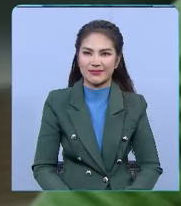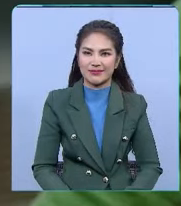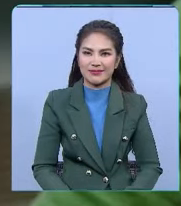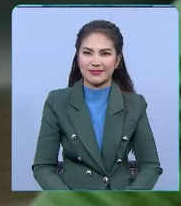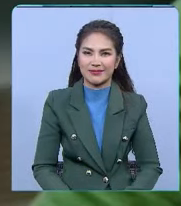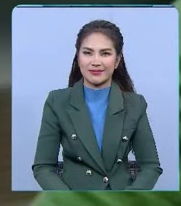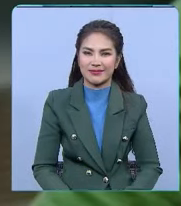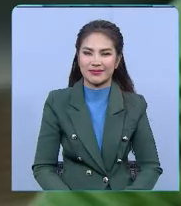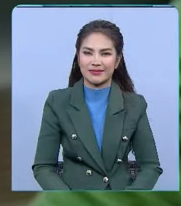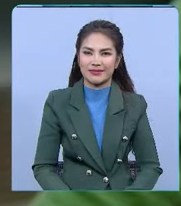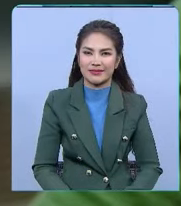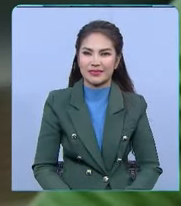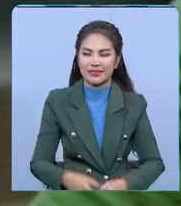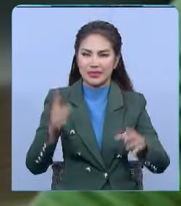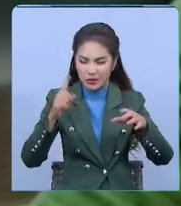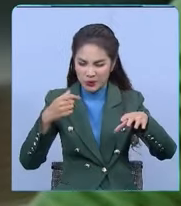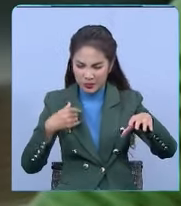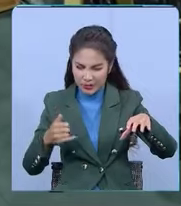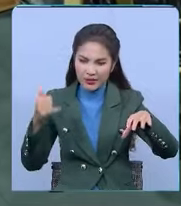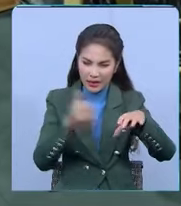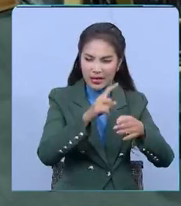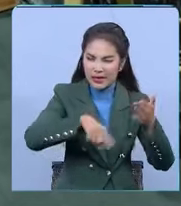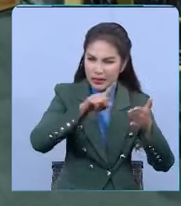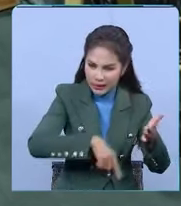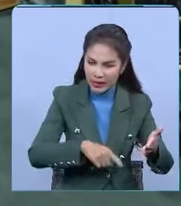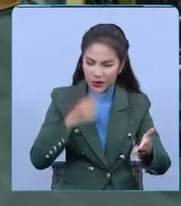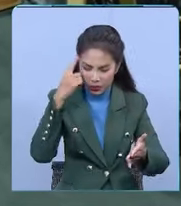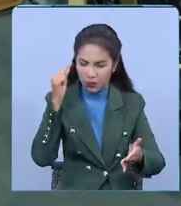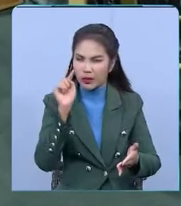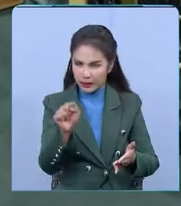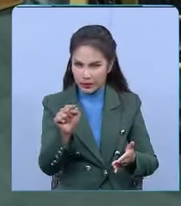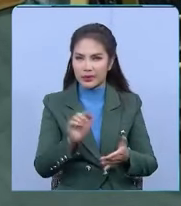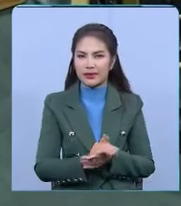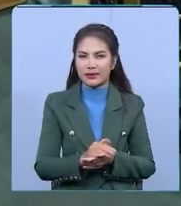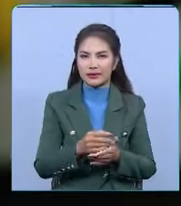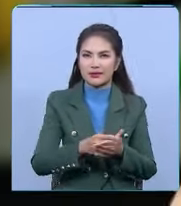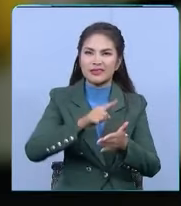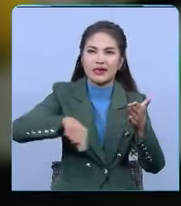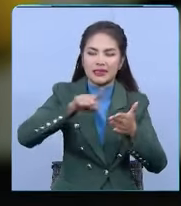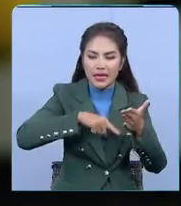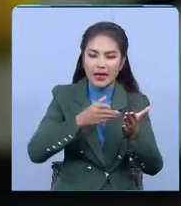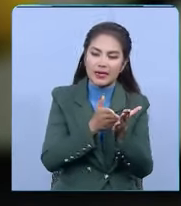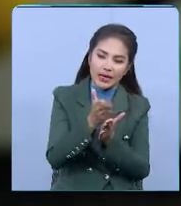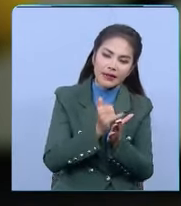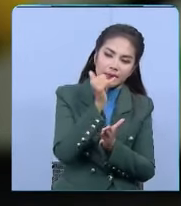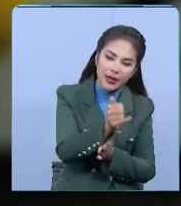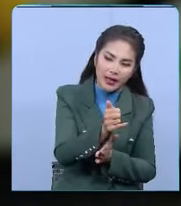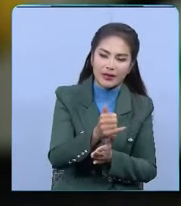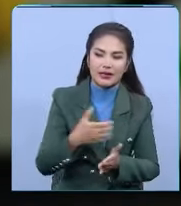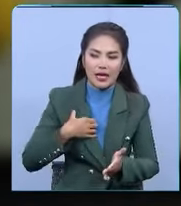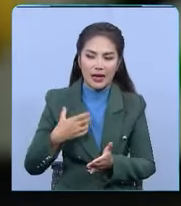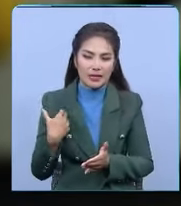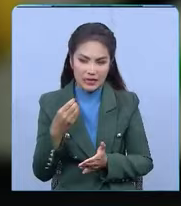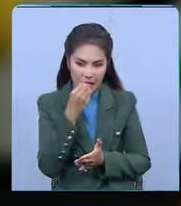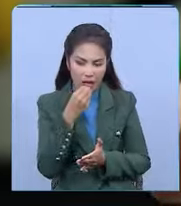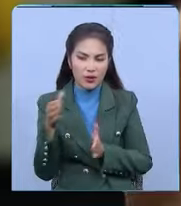ไม่นอนหลับทับสิทธิ์เพราะรู้ว่าผมลิขิตคือเธอ เลือกตั้งให้ไปที่เขตออกเดทให้มาที่เรา อย่างนี้เนี่ยมีตัวเลขในใจไหมฮะตัวเลขส